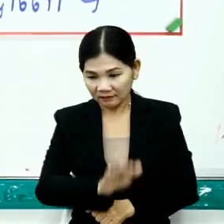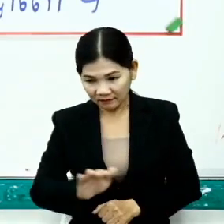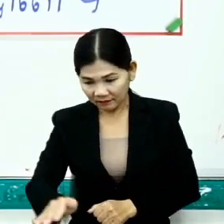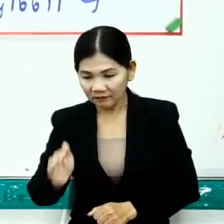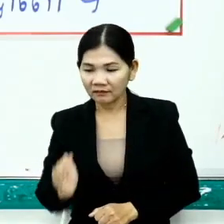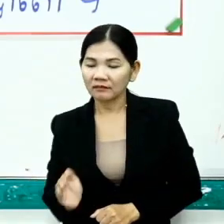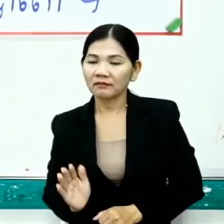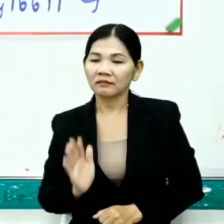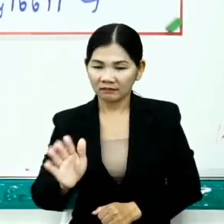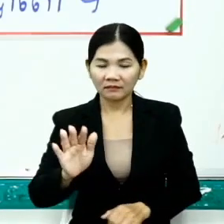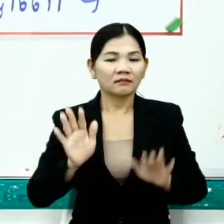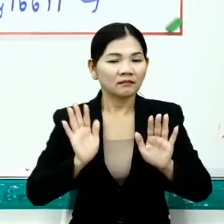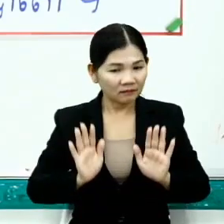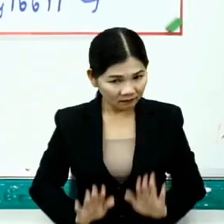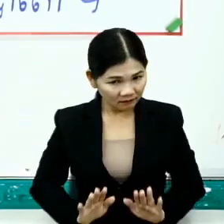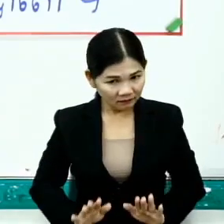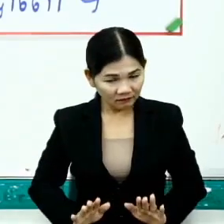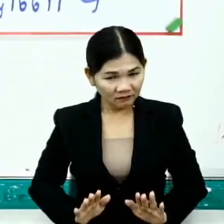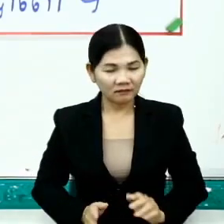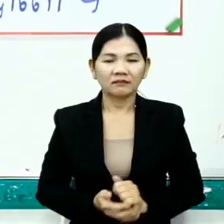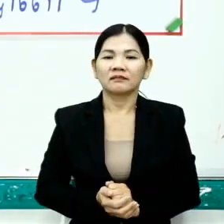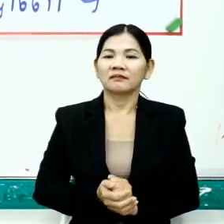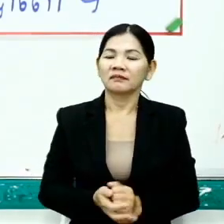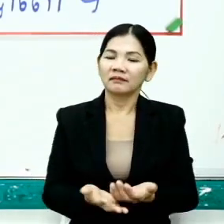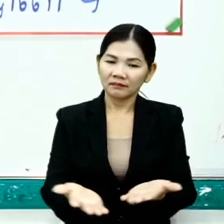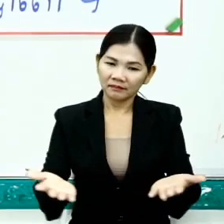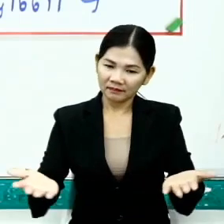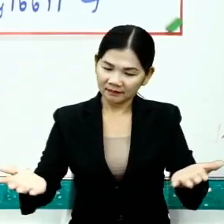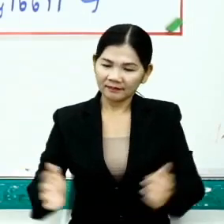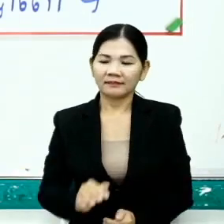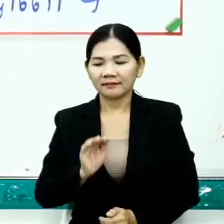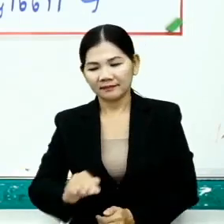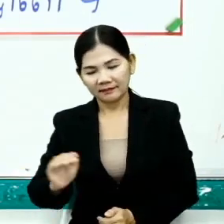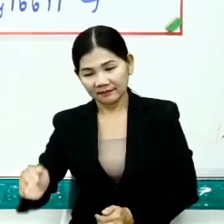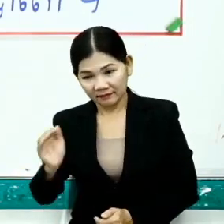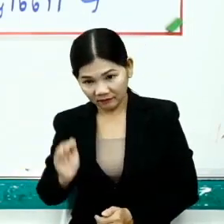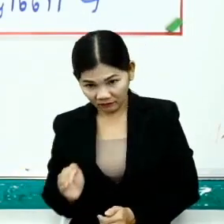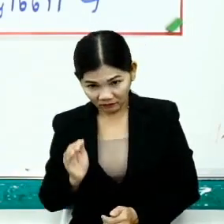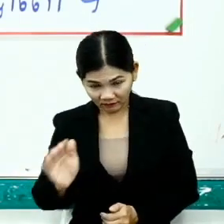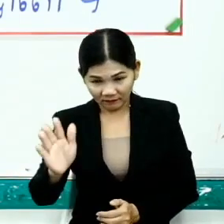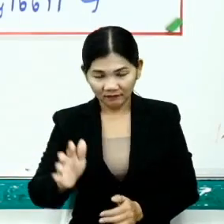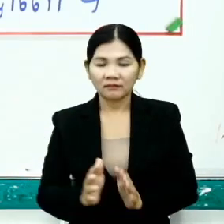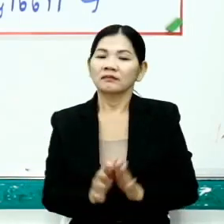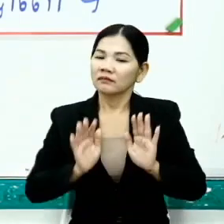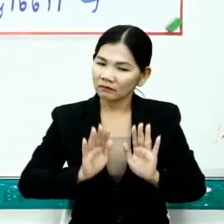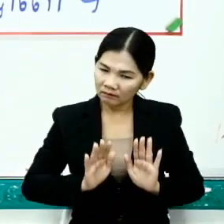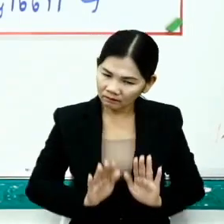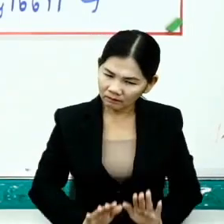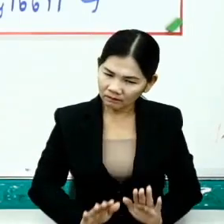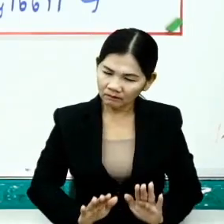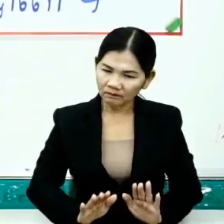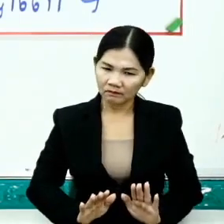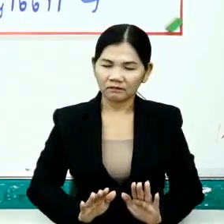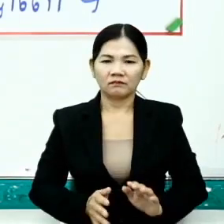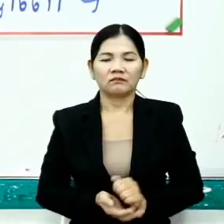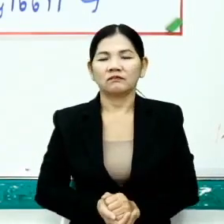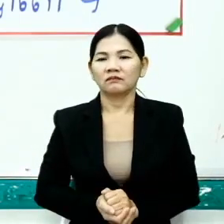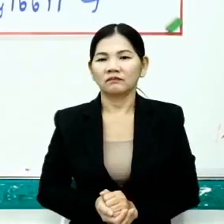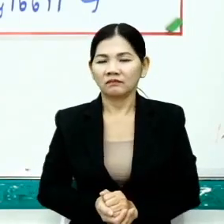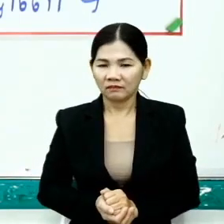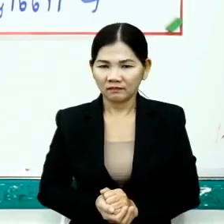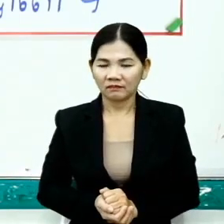ភ្លាមមិននៅយូកាអើងអើយកងកែបស្ទុះភ្លាមមិននៅ